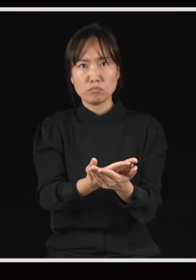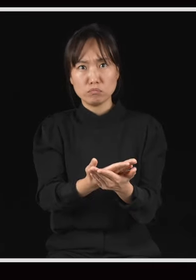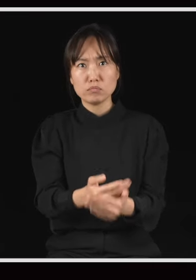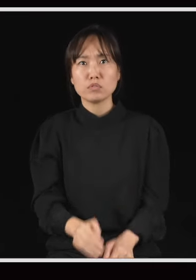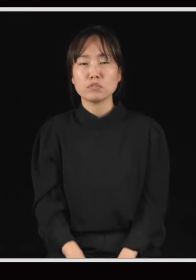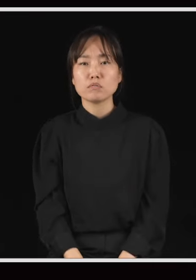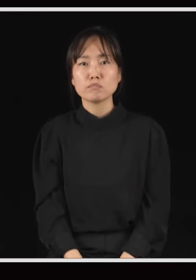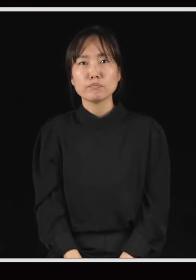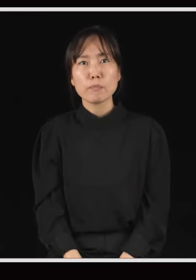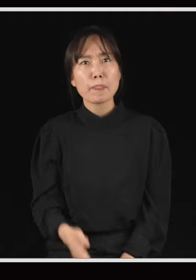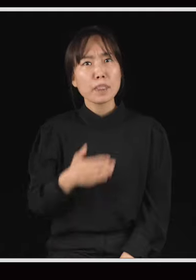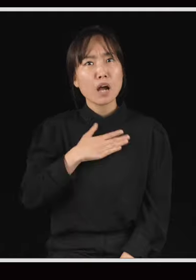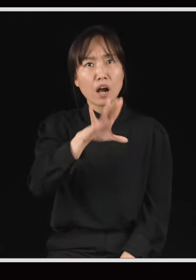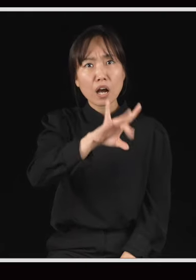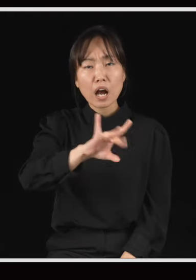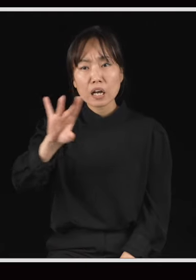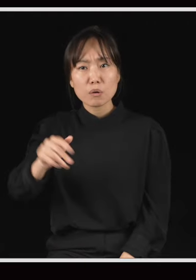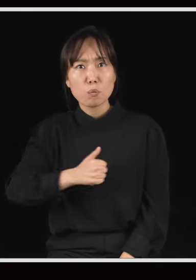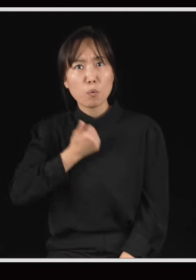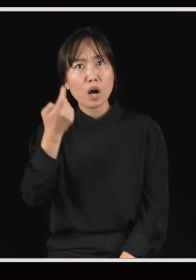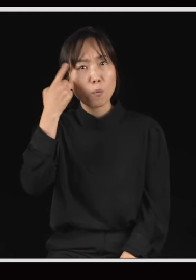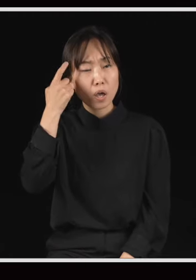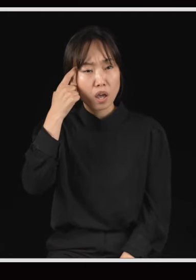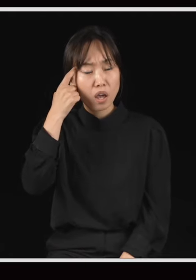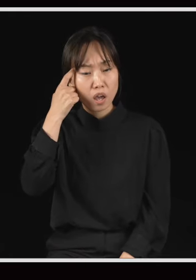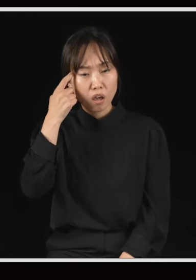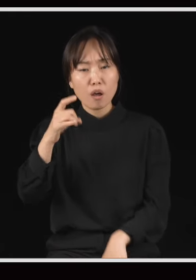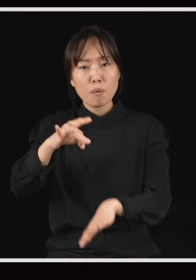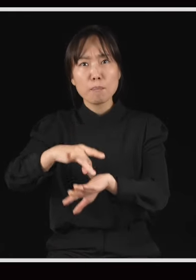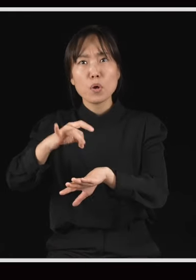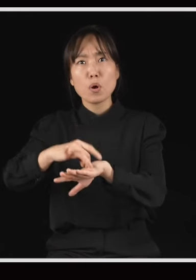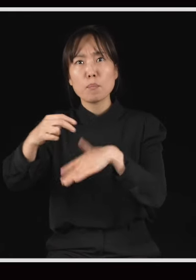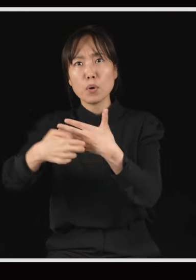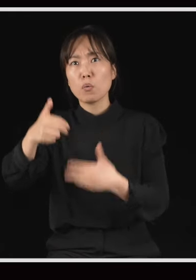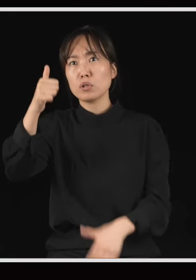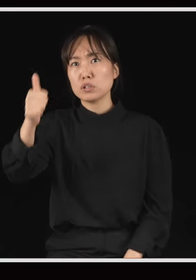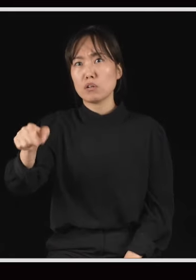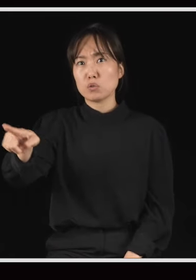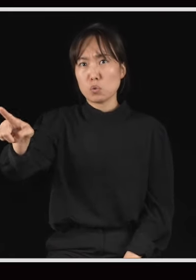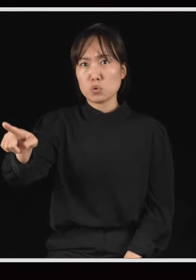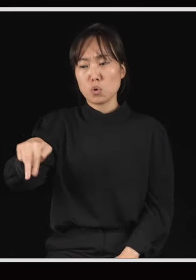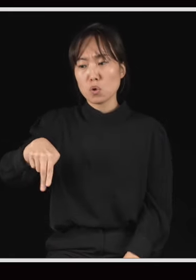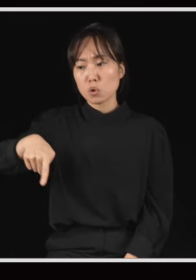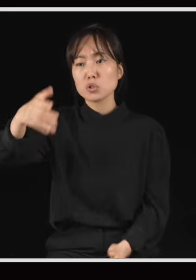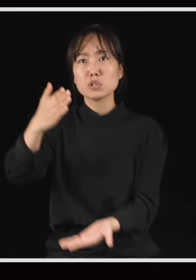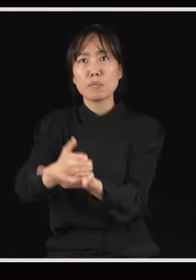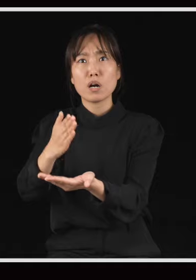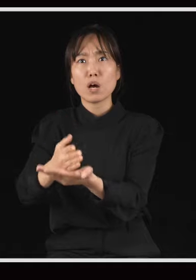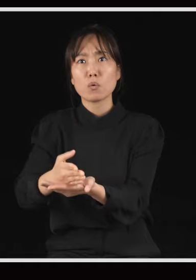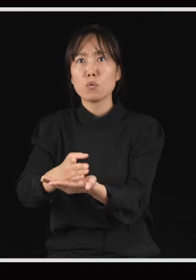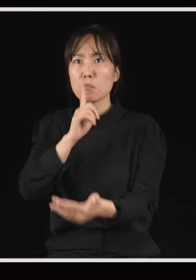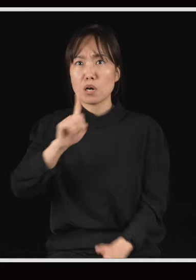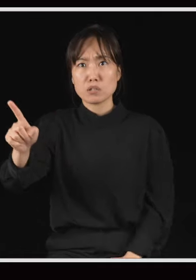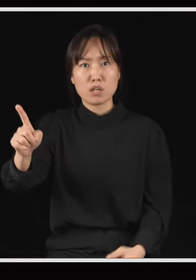걷지도 않으면 간혹 정말 화가 나는 경우는 뭐냐면, 정형외과 선생님이 걸으면 안 된다